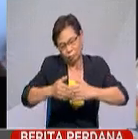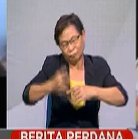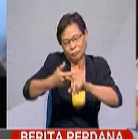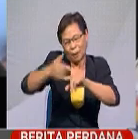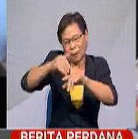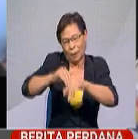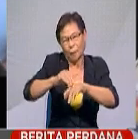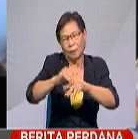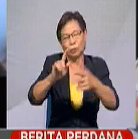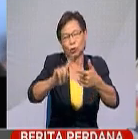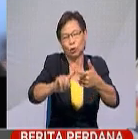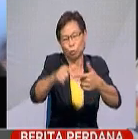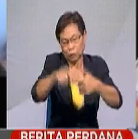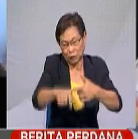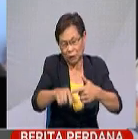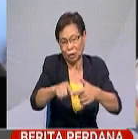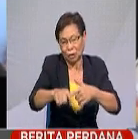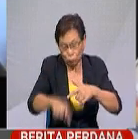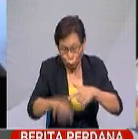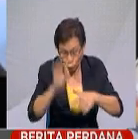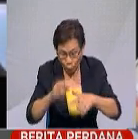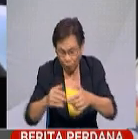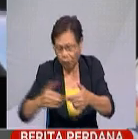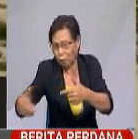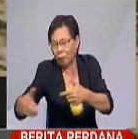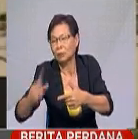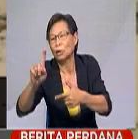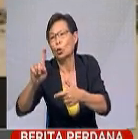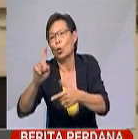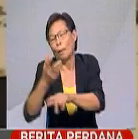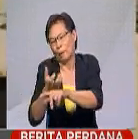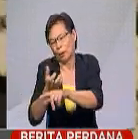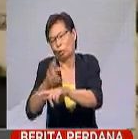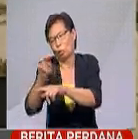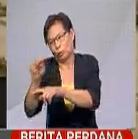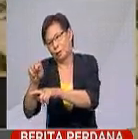daripada mangsa yang kedua yang kita jumpai.